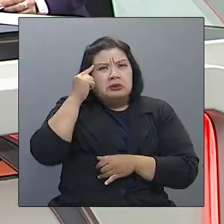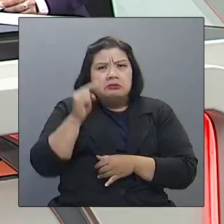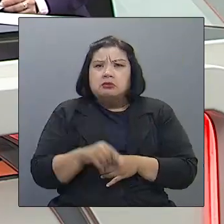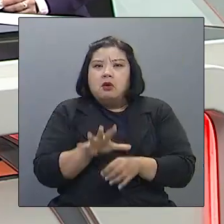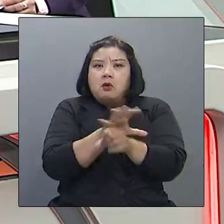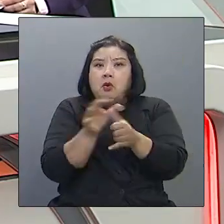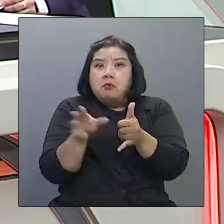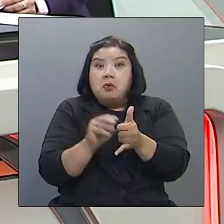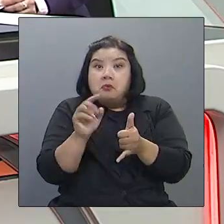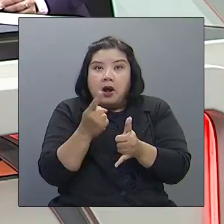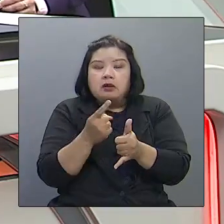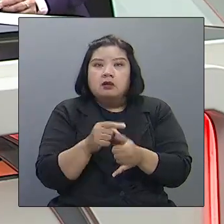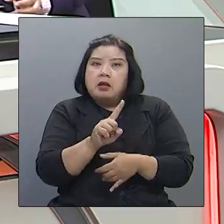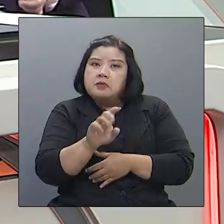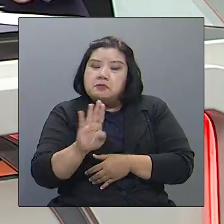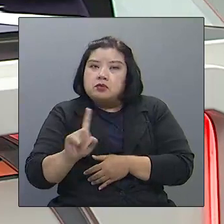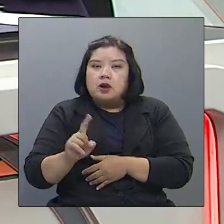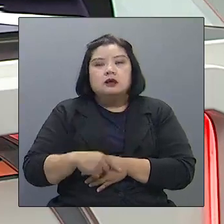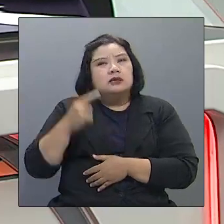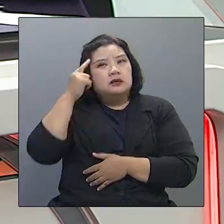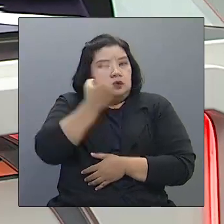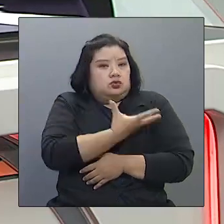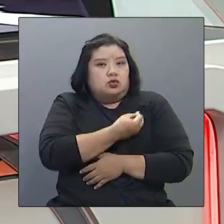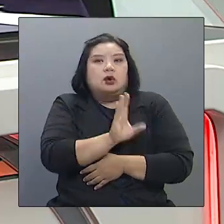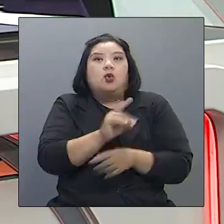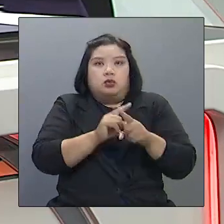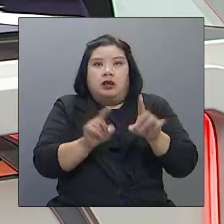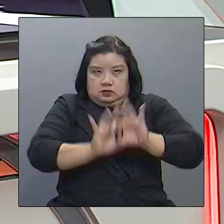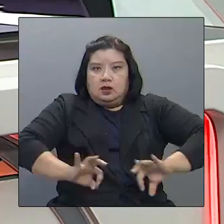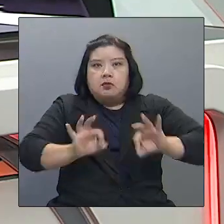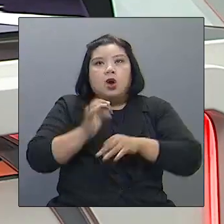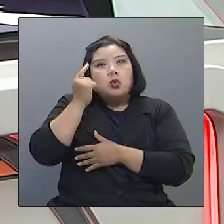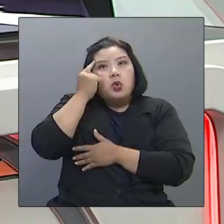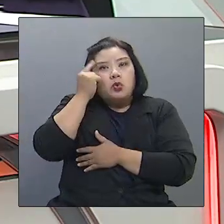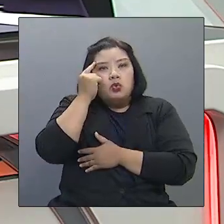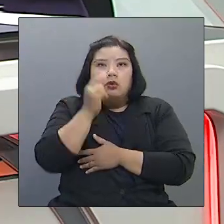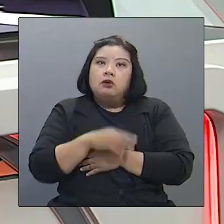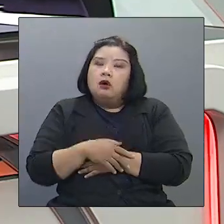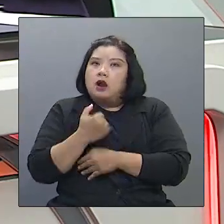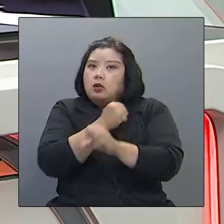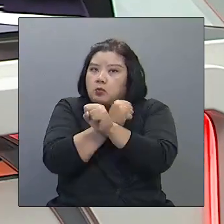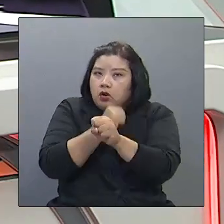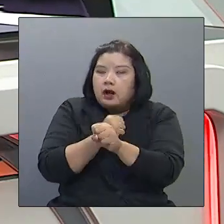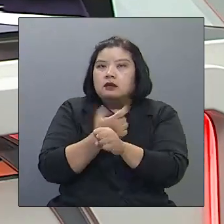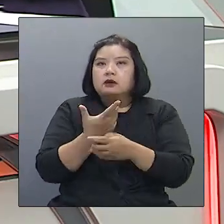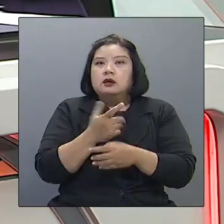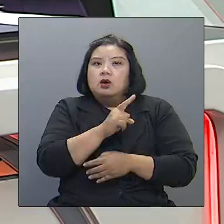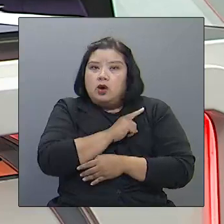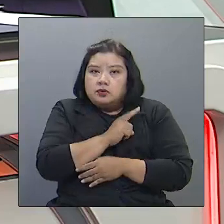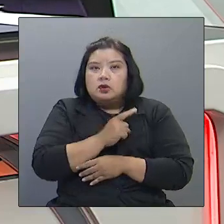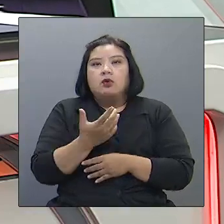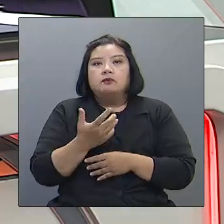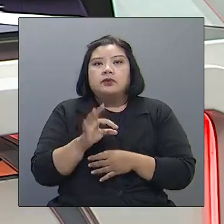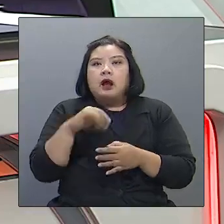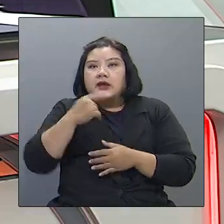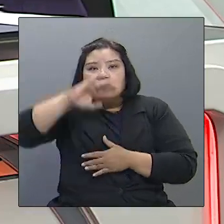ก็ต้องทราบข้อมูลพื้นฐานเพื่อที่จะลดความเพิ่มความตระหนักนะคะแล้วก็เพิ่มความรับผิดชอบต่อสังคมโดยเฉพาะในกลุ่มเป